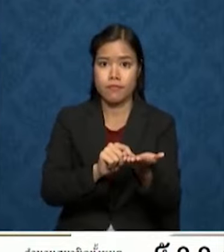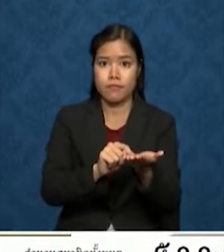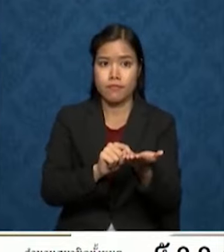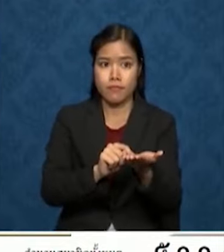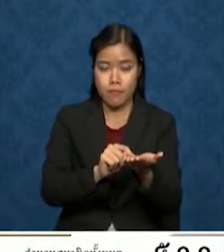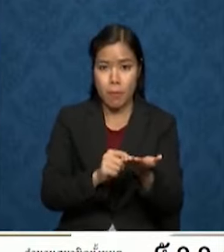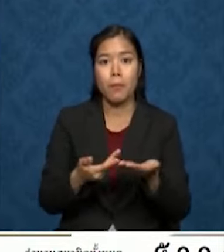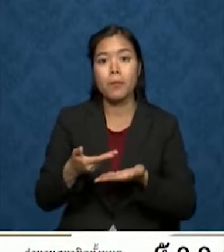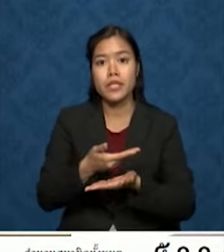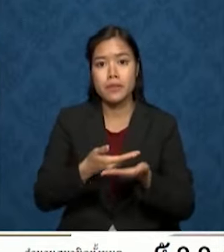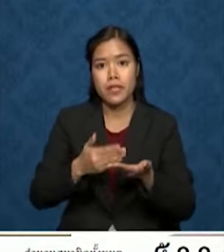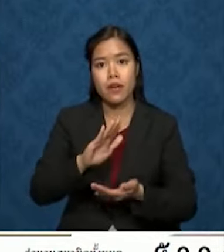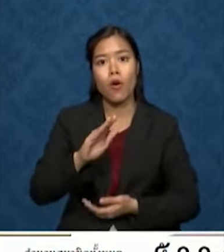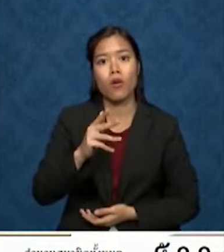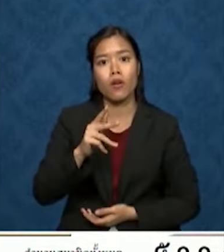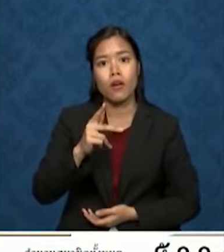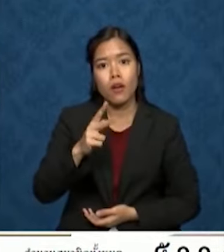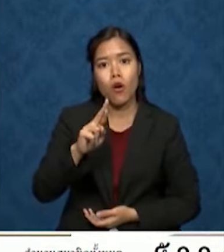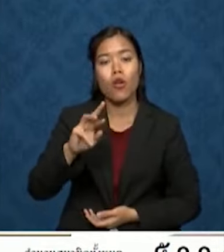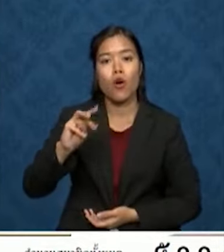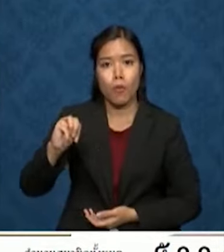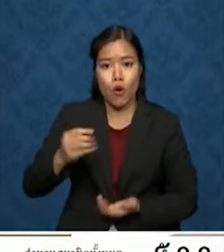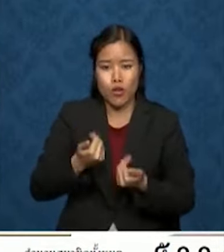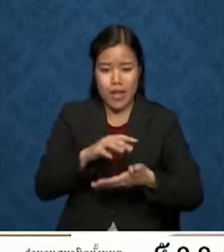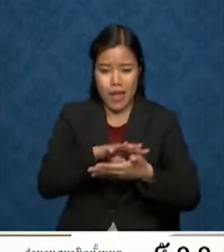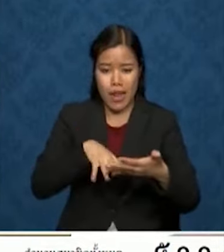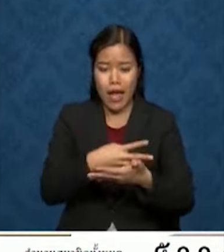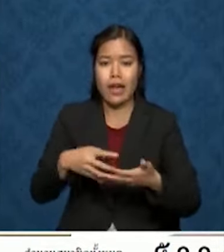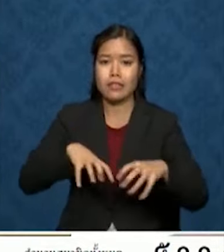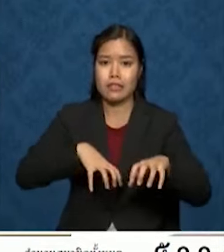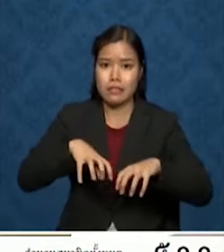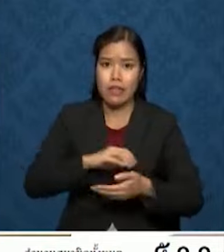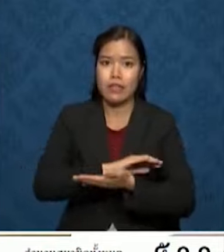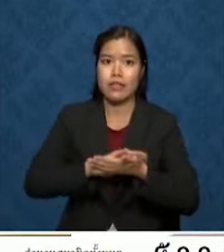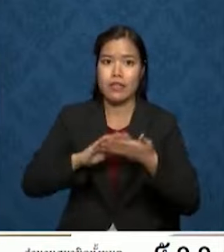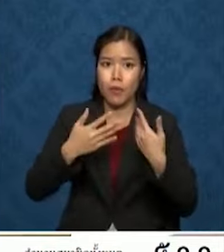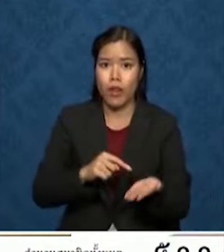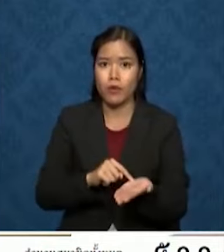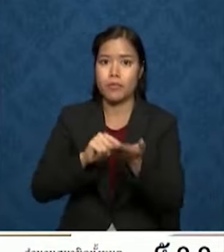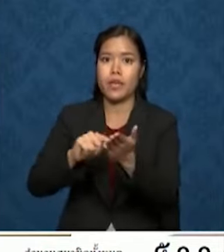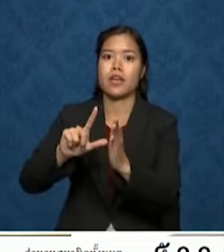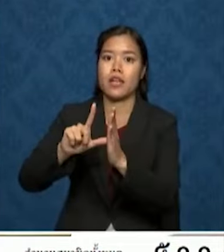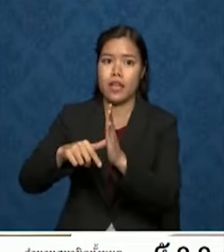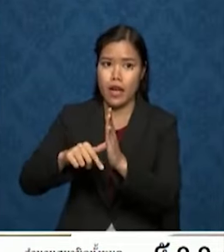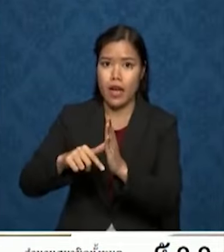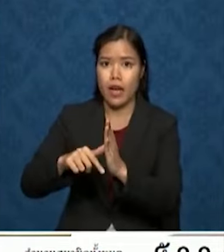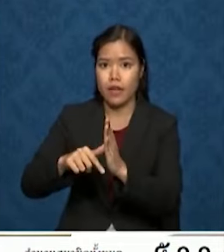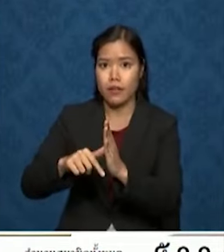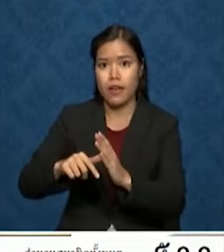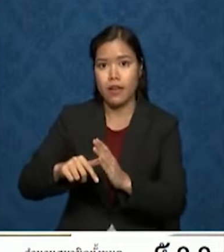การพifiableของขนาดนำตรีขนาดนี้ร่างเสรเรบรอยครับอยู่ในขั้นตอนของซำมางานเลยขาครgas scriptข